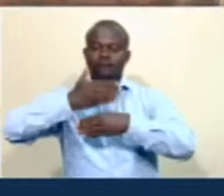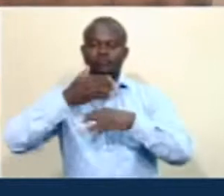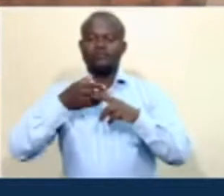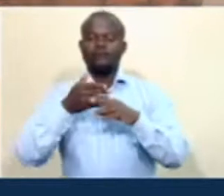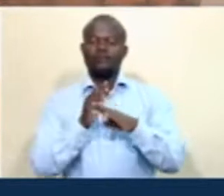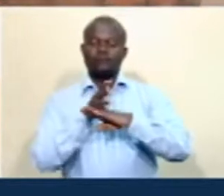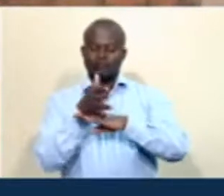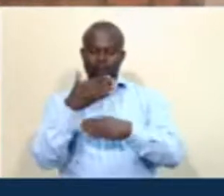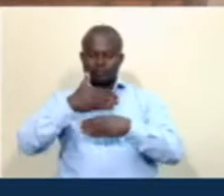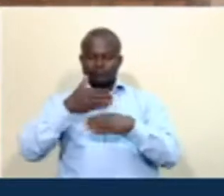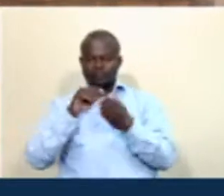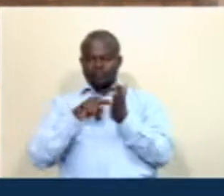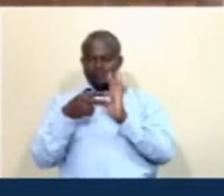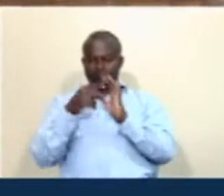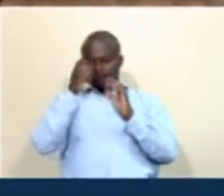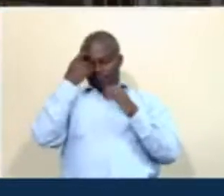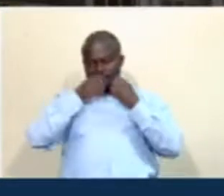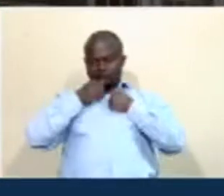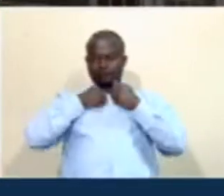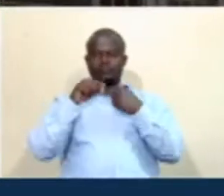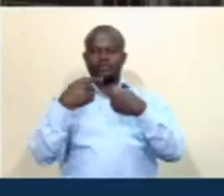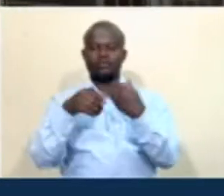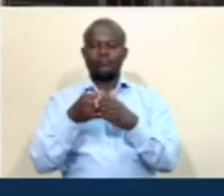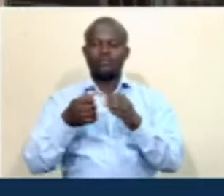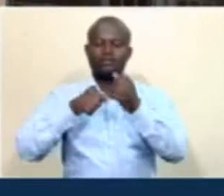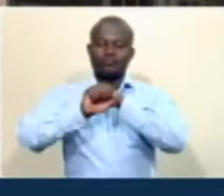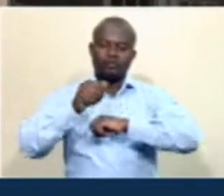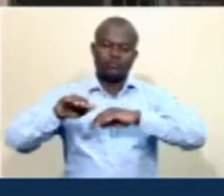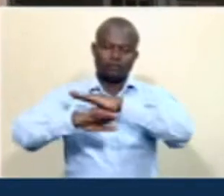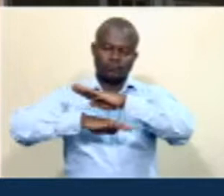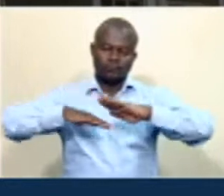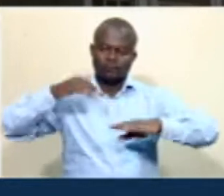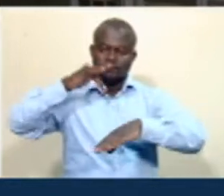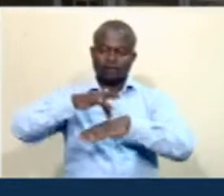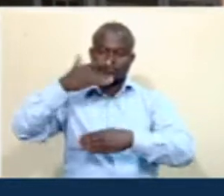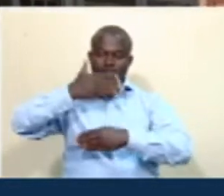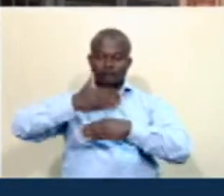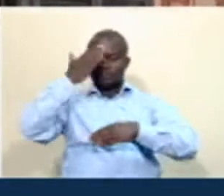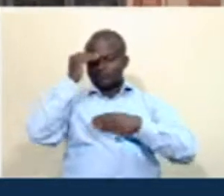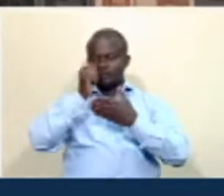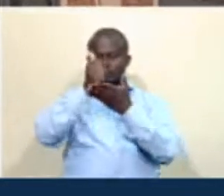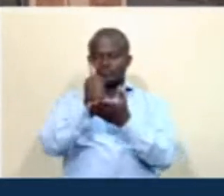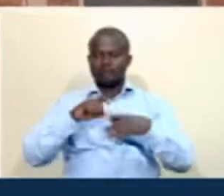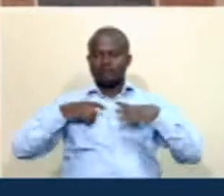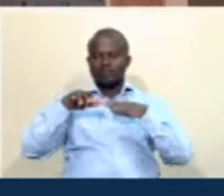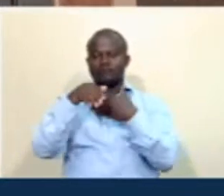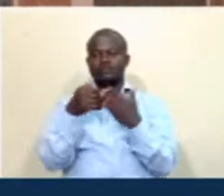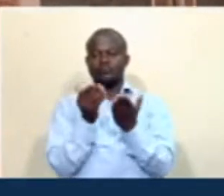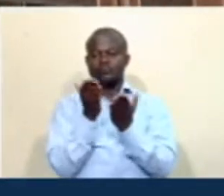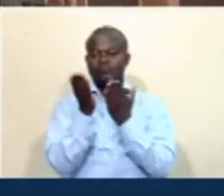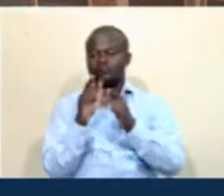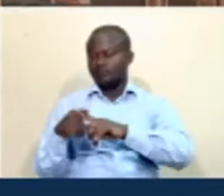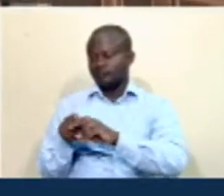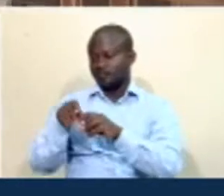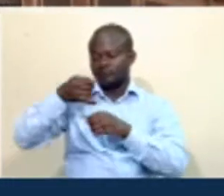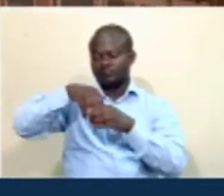cross border projects, leta y'u Rwanda inakomeje kongera ibikorwa remezo kuri iyi mirenge ikora ku mupaka mu rwego rwo gukomeza gufasha abatuye aha kubona serivisi zitandukanye imbere